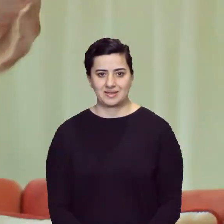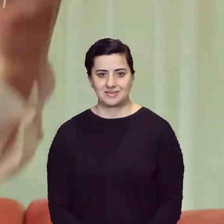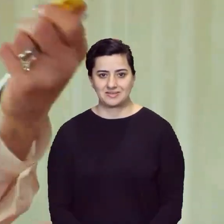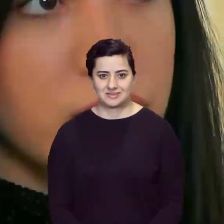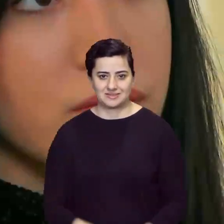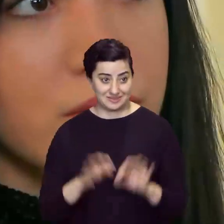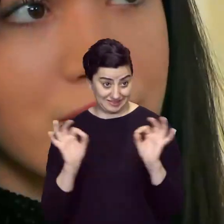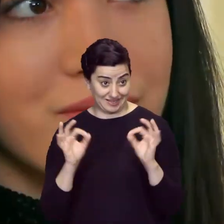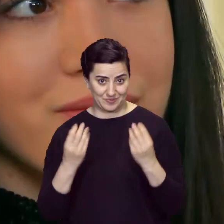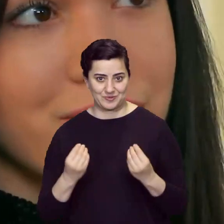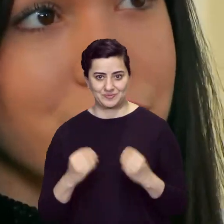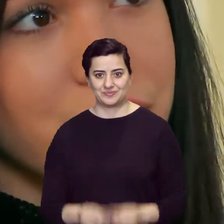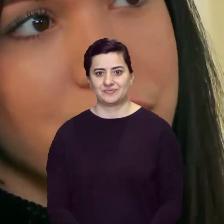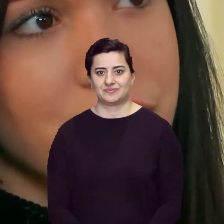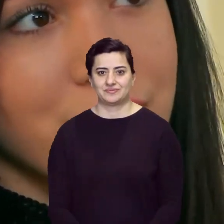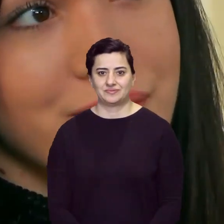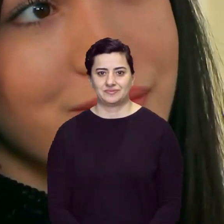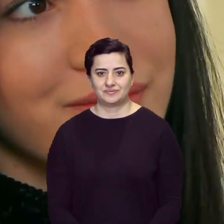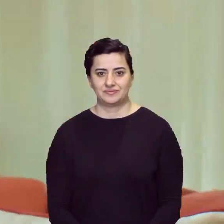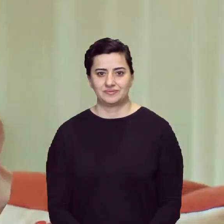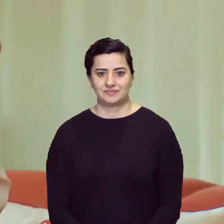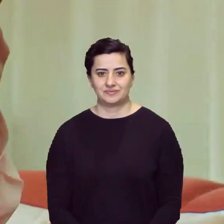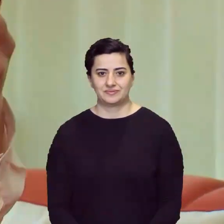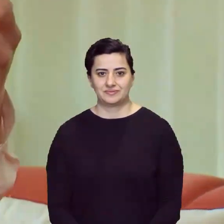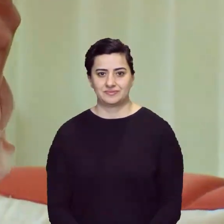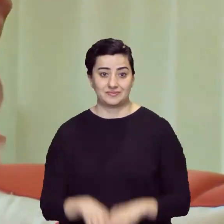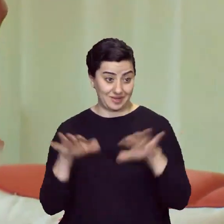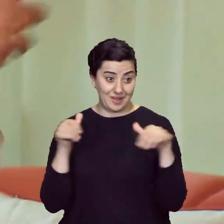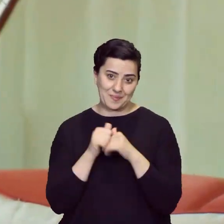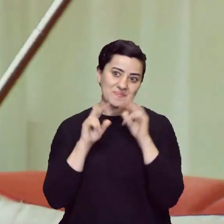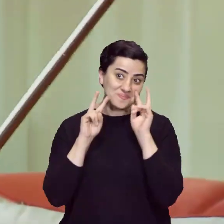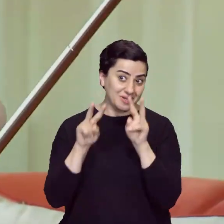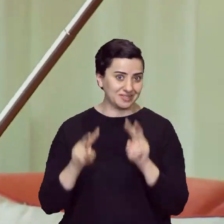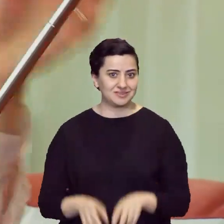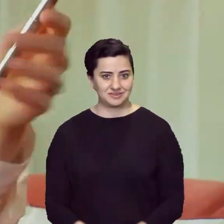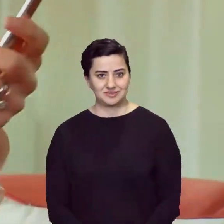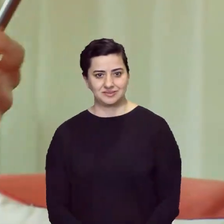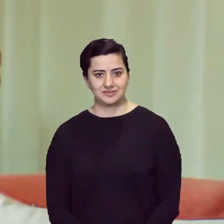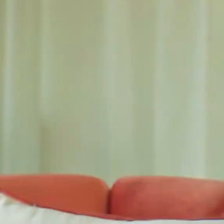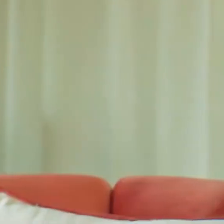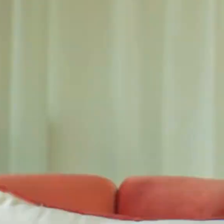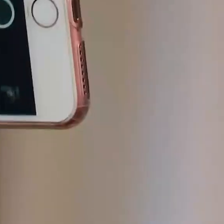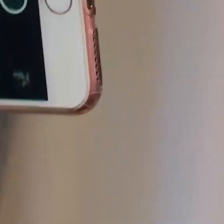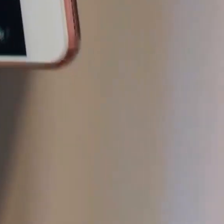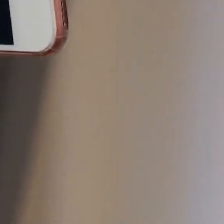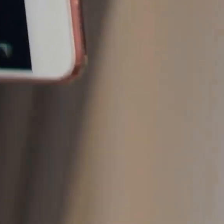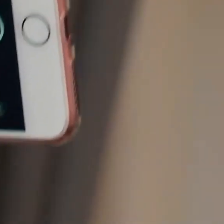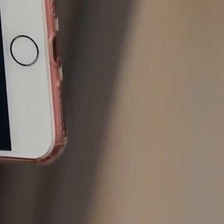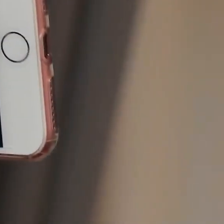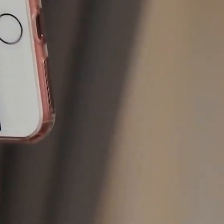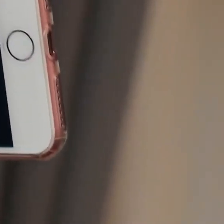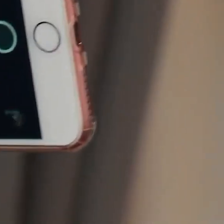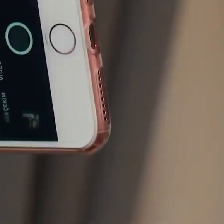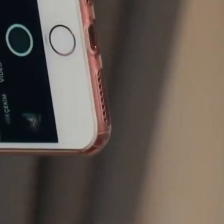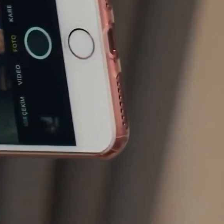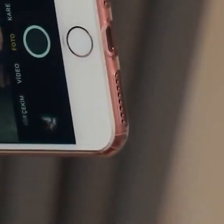İşte. O da bir koltukta oturuyor. Hadi poz verin. Saçını düzeltti eliyle. Cevriye poza